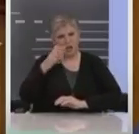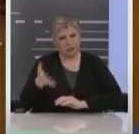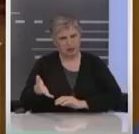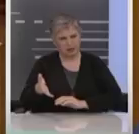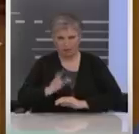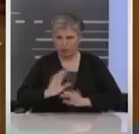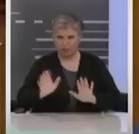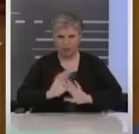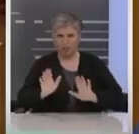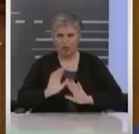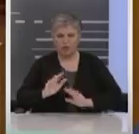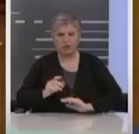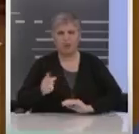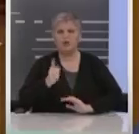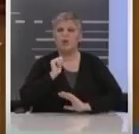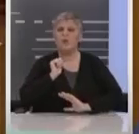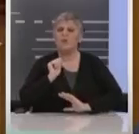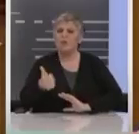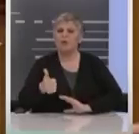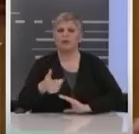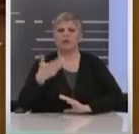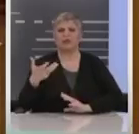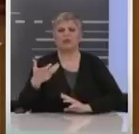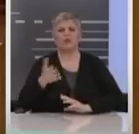Περιφερειάρχης, και η Περιφέρεια ως θεσμός.